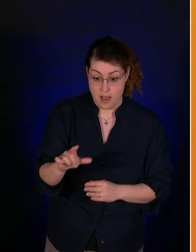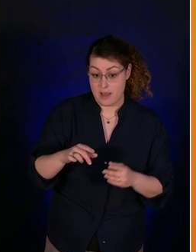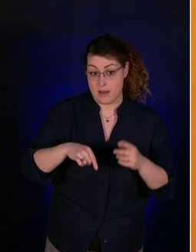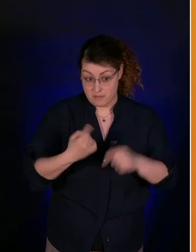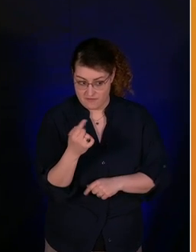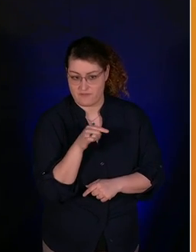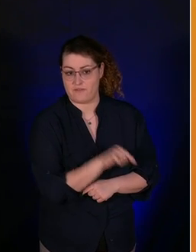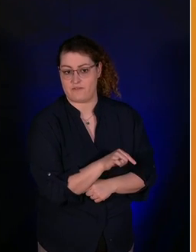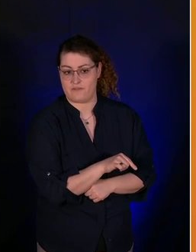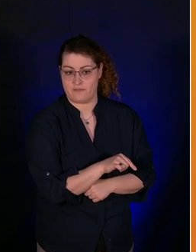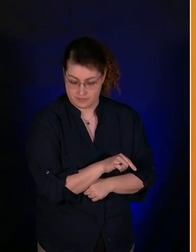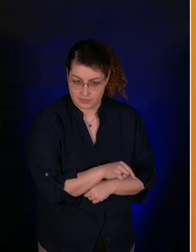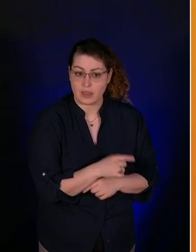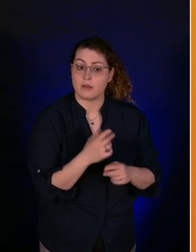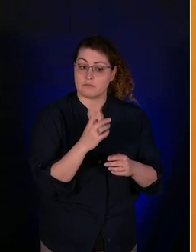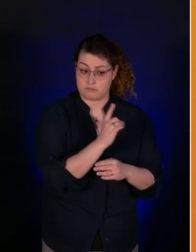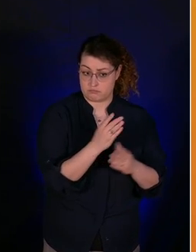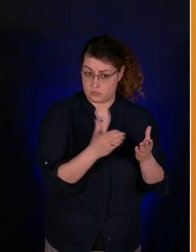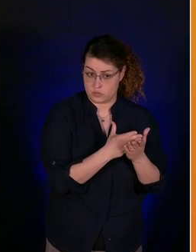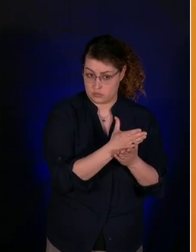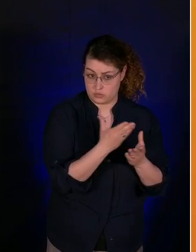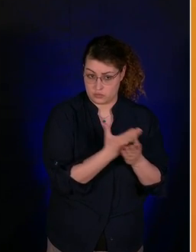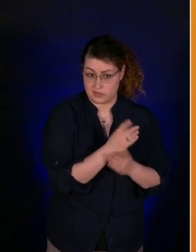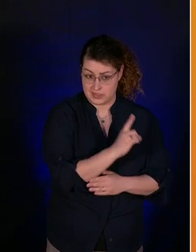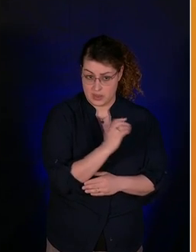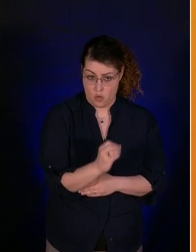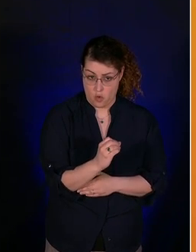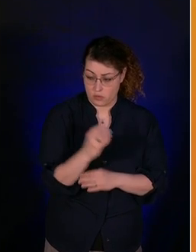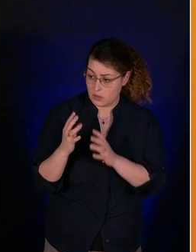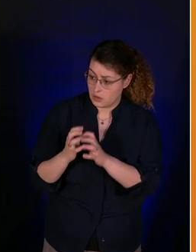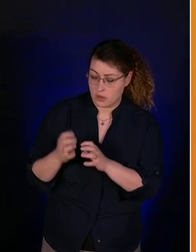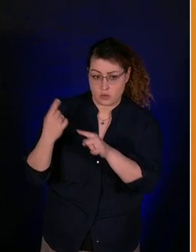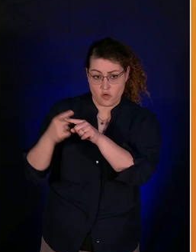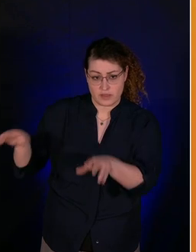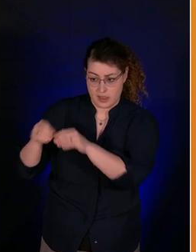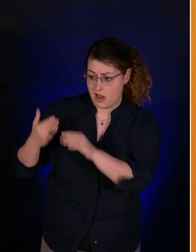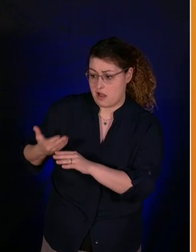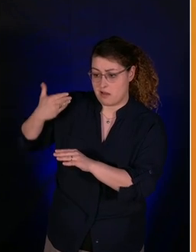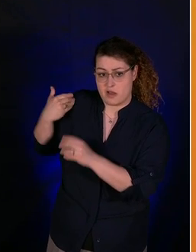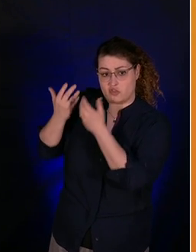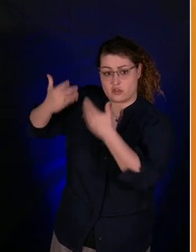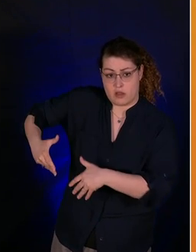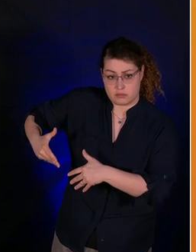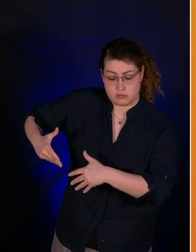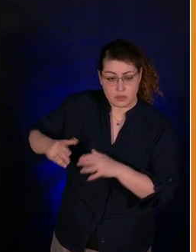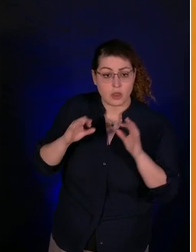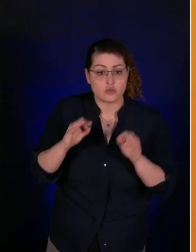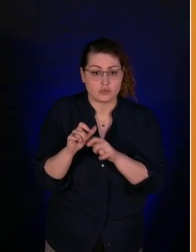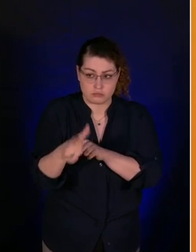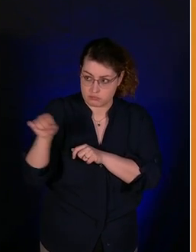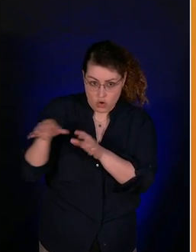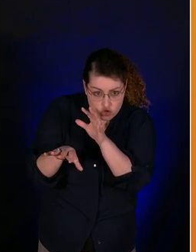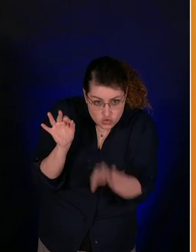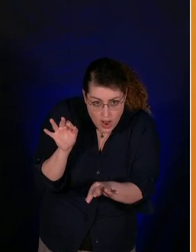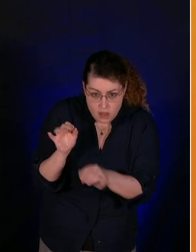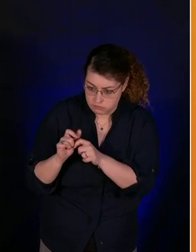ainsi le document de la direction confédérale sortante. La commission a fait le choix d'intégrer à la fin de